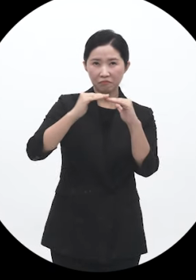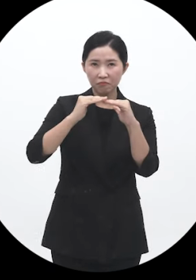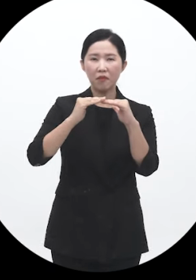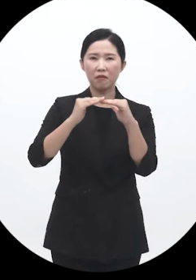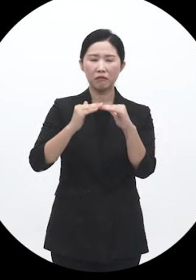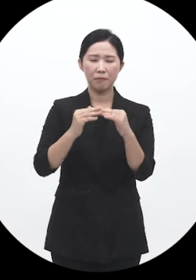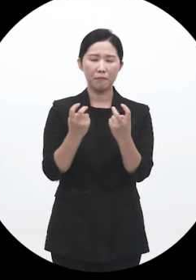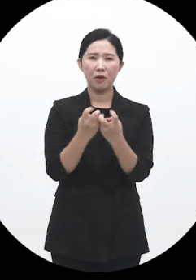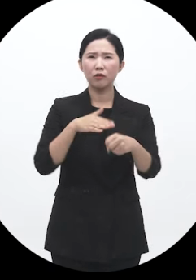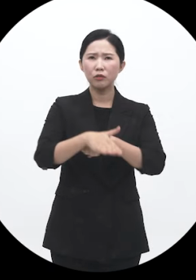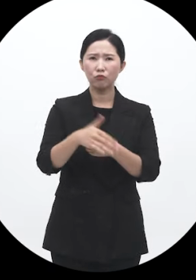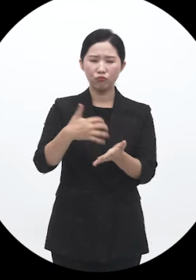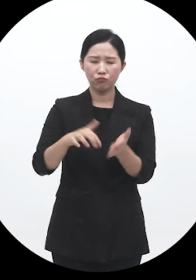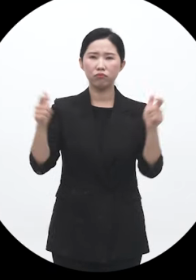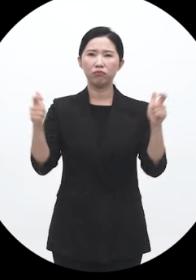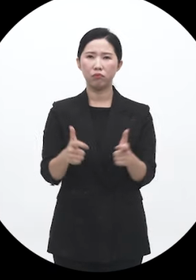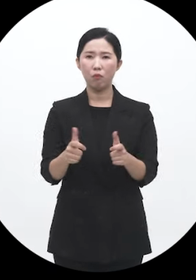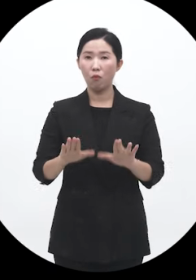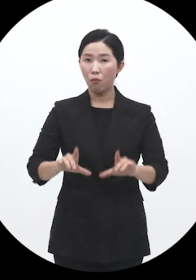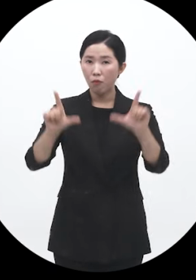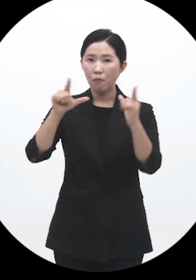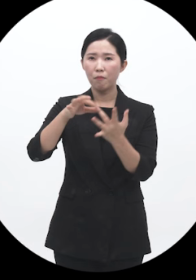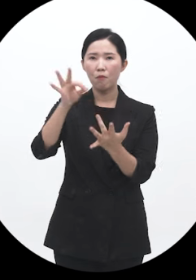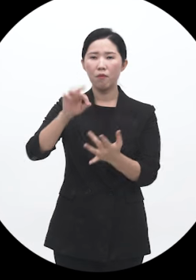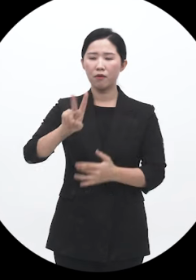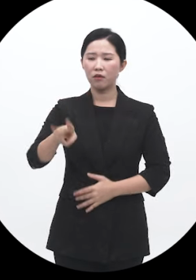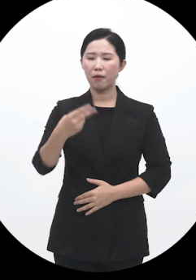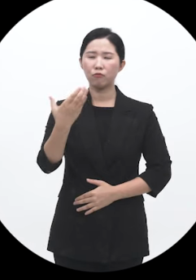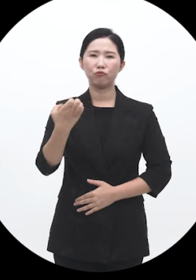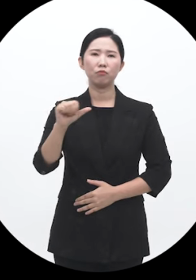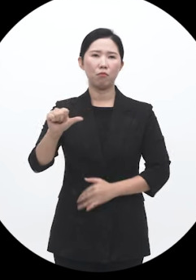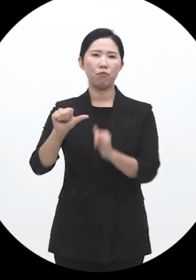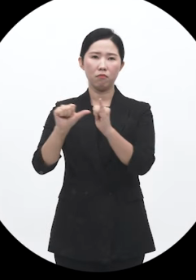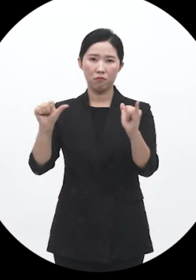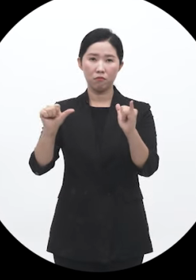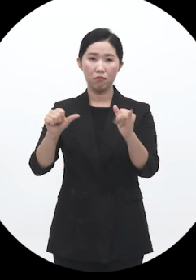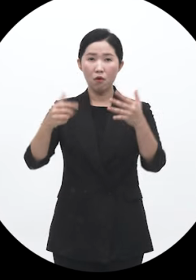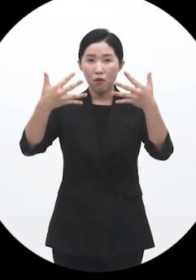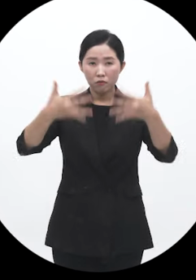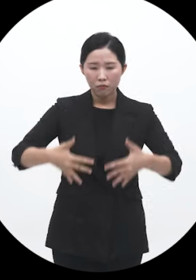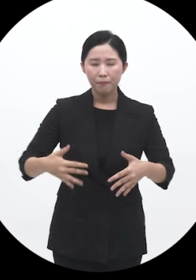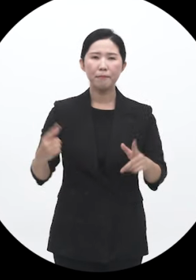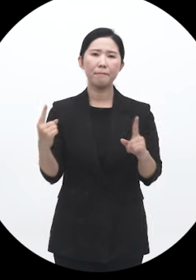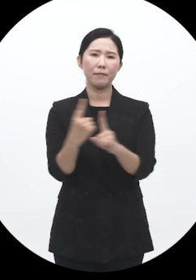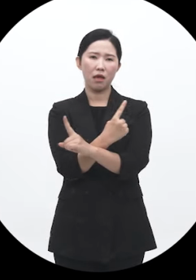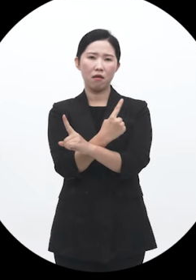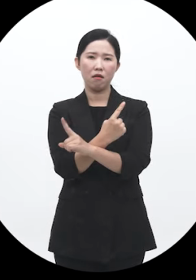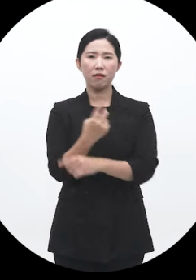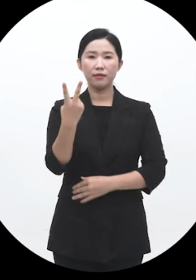줄어 295명을 선발합니다. 또한 지원 자격이 변경되어